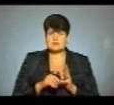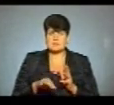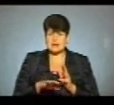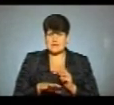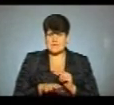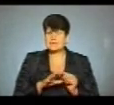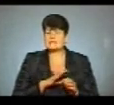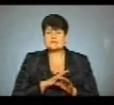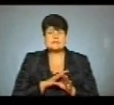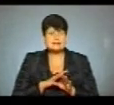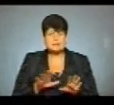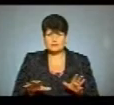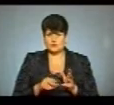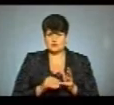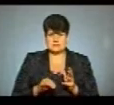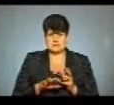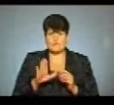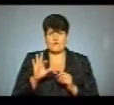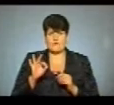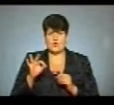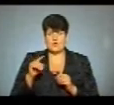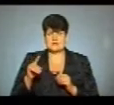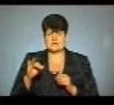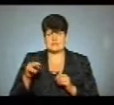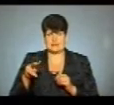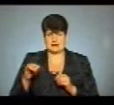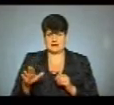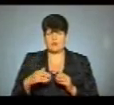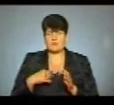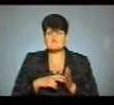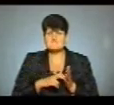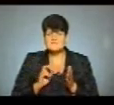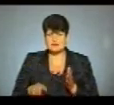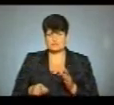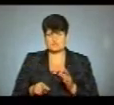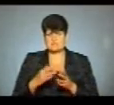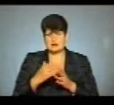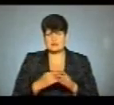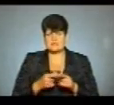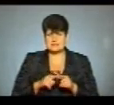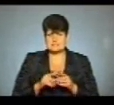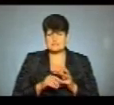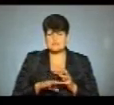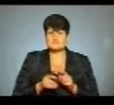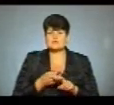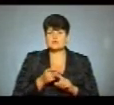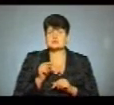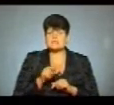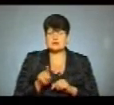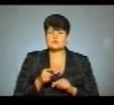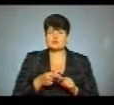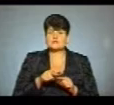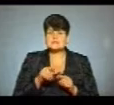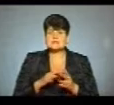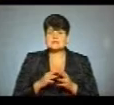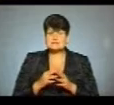ділянок не було земельних ділянок Возилова і Сільсновидова. Ми виключили з переліку ці земельні ділянки в зв'язку з тим, що по цих